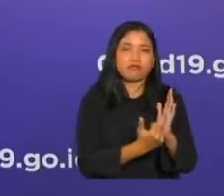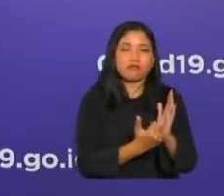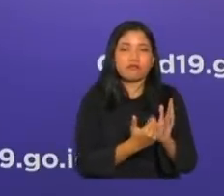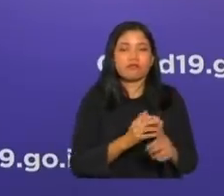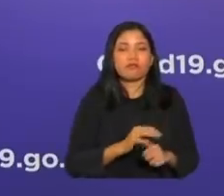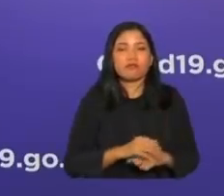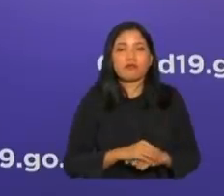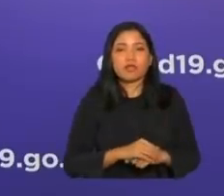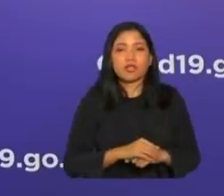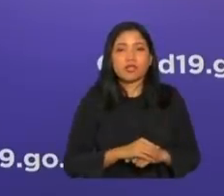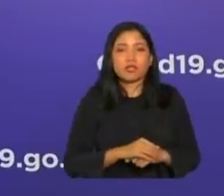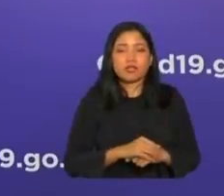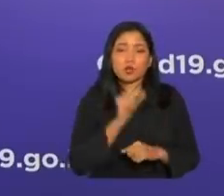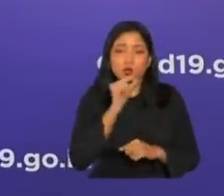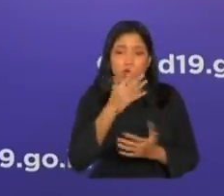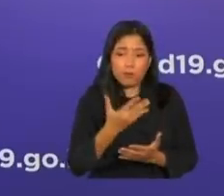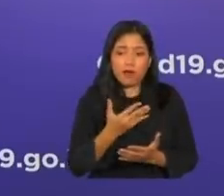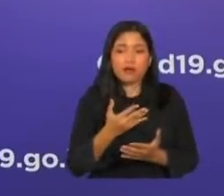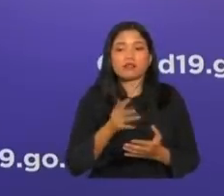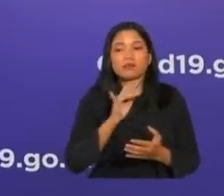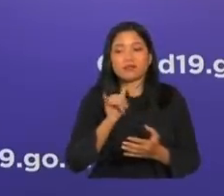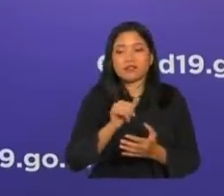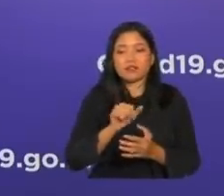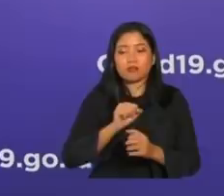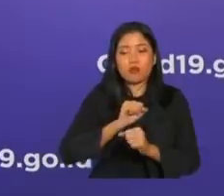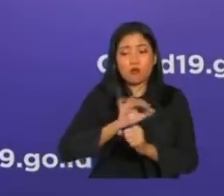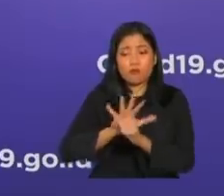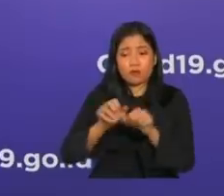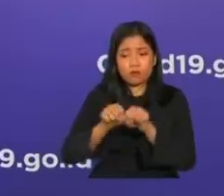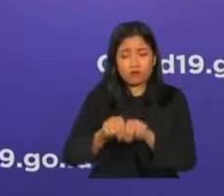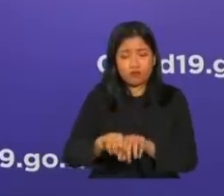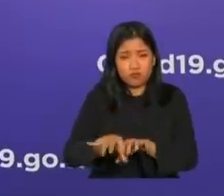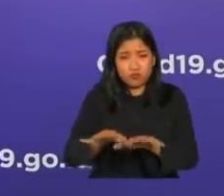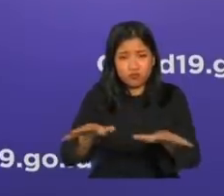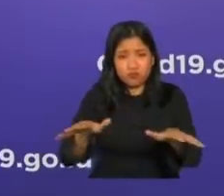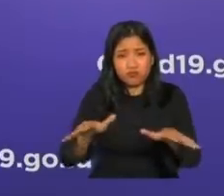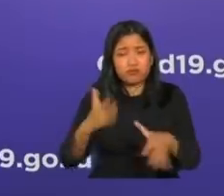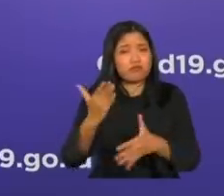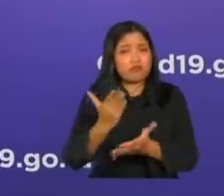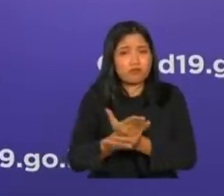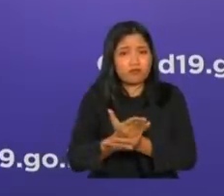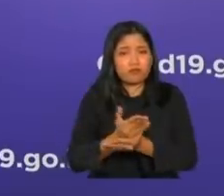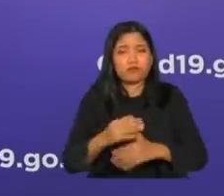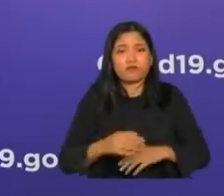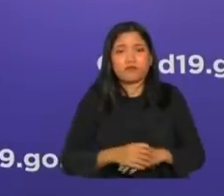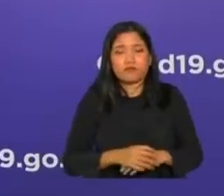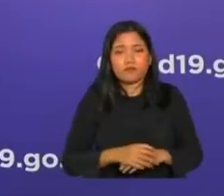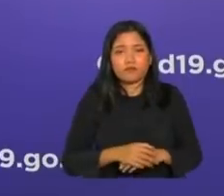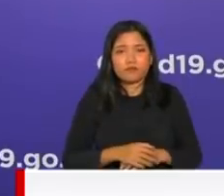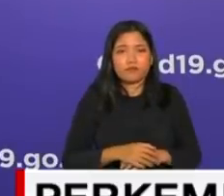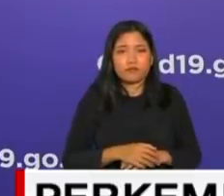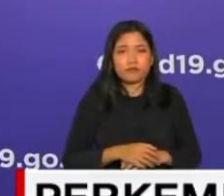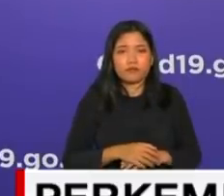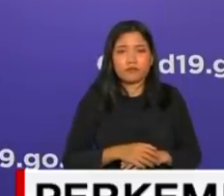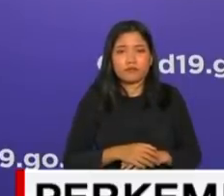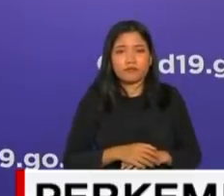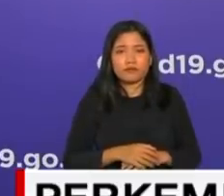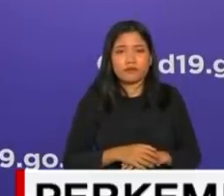sebaran covert 19 ini Hai dari nama Ran tersebut kita masih